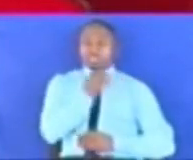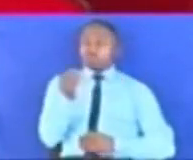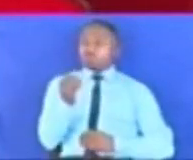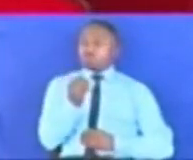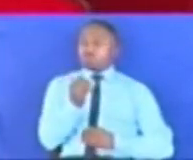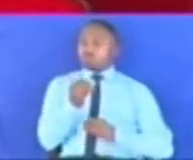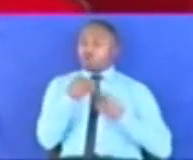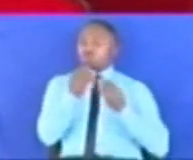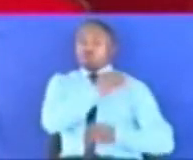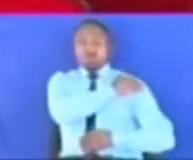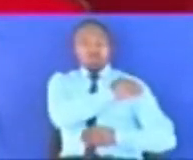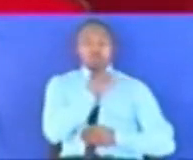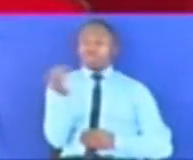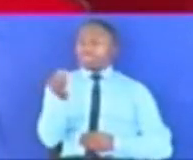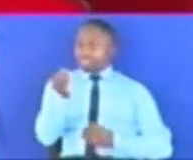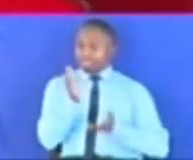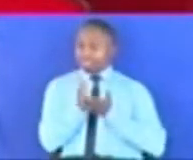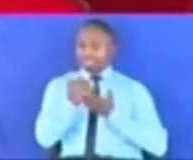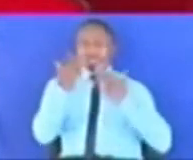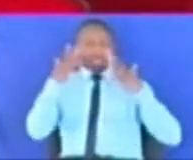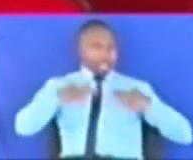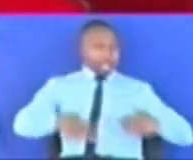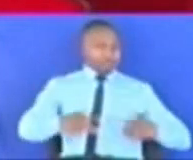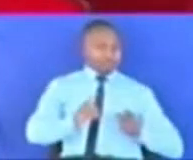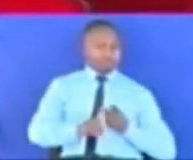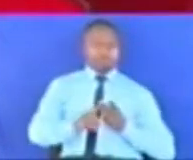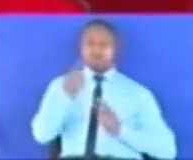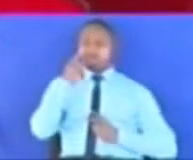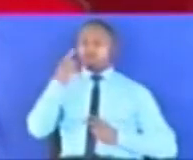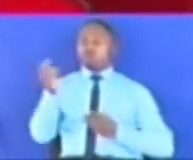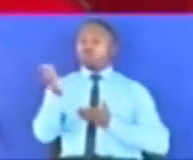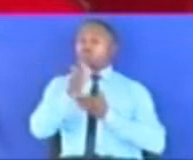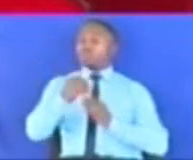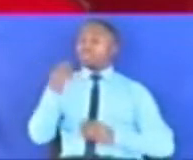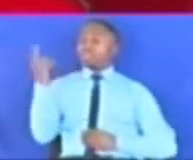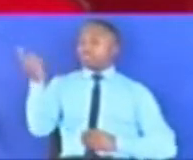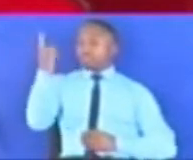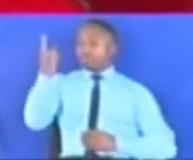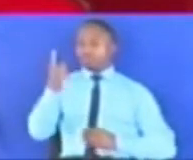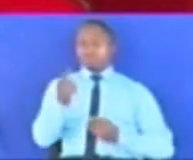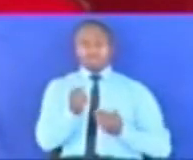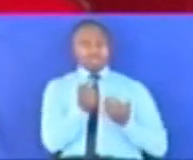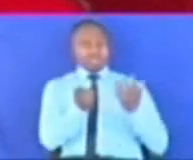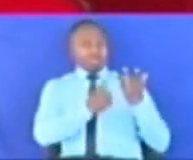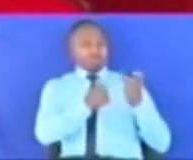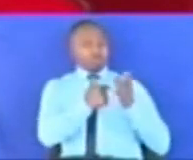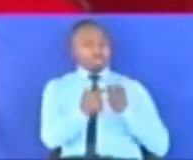kwenye sekta ya afya, tumeona hapa kitaifa kuna pungufu zaidi ya